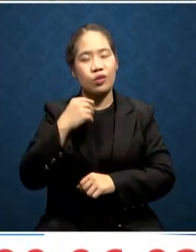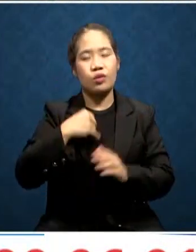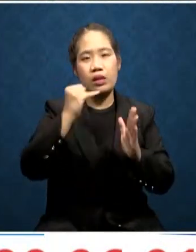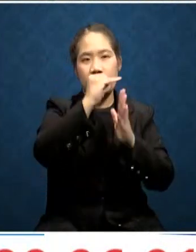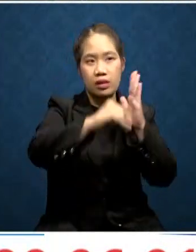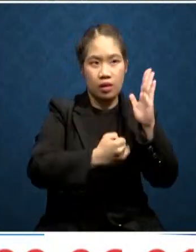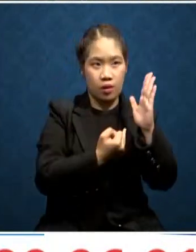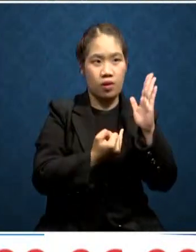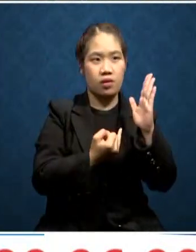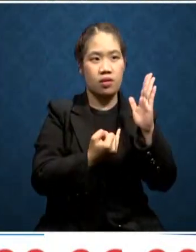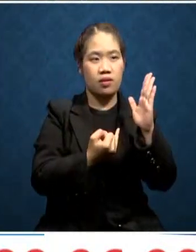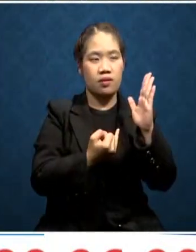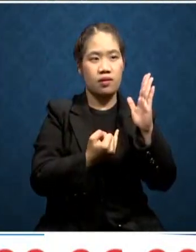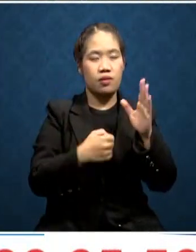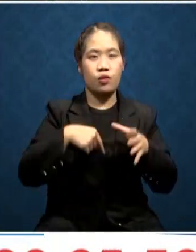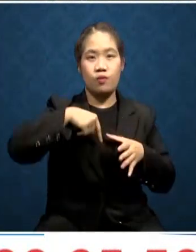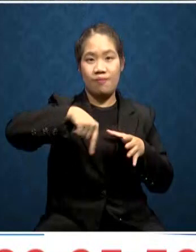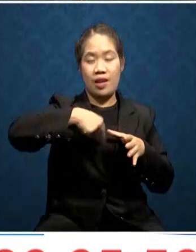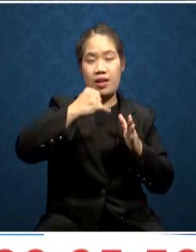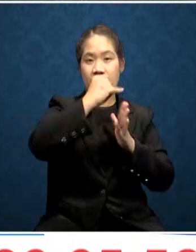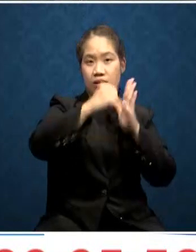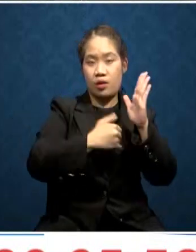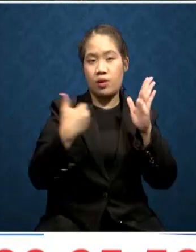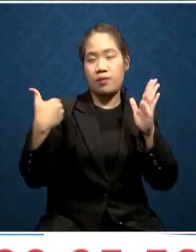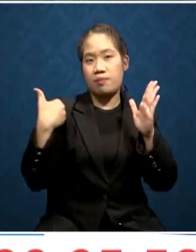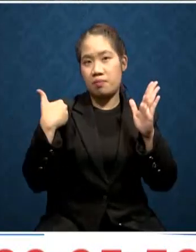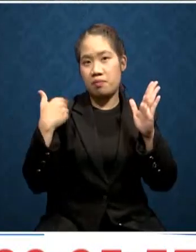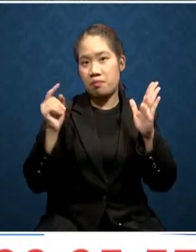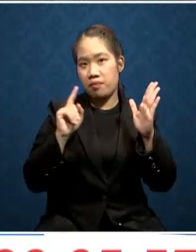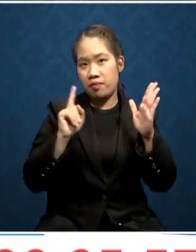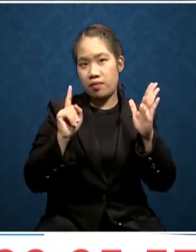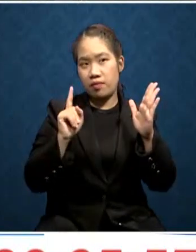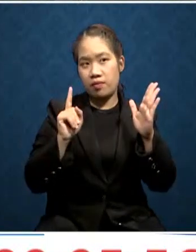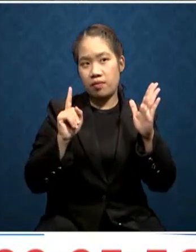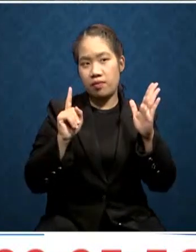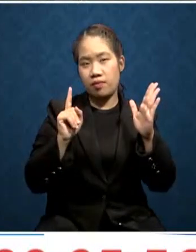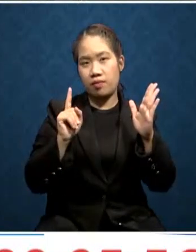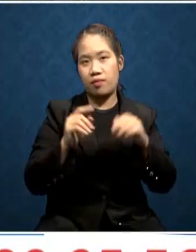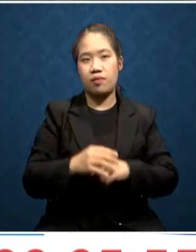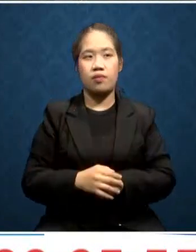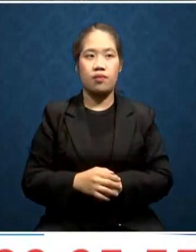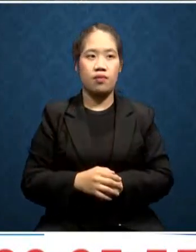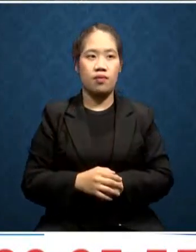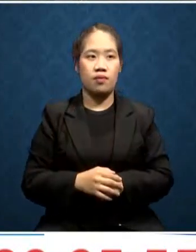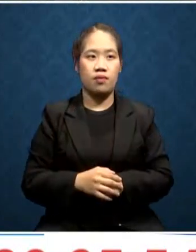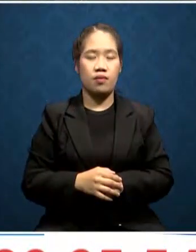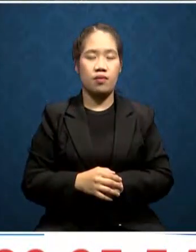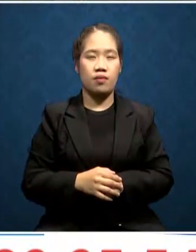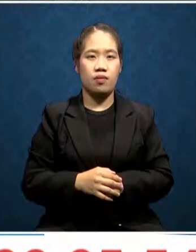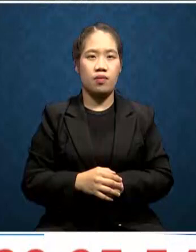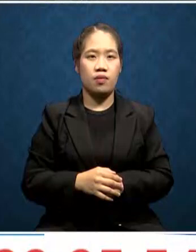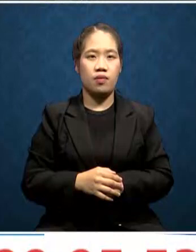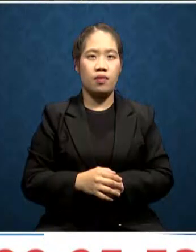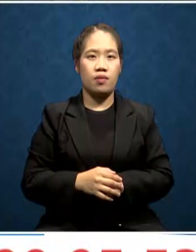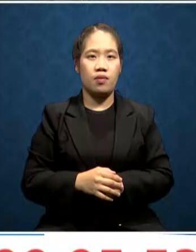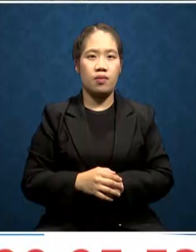อในในจังหวัดน่ะมันมีมันมีหมออยู่ครบทุกทุกุกอะไรอ่ะ